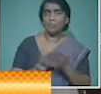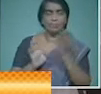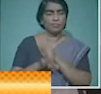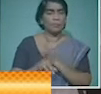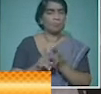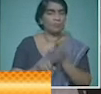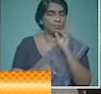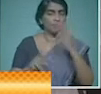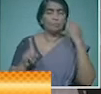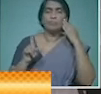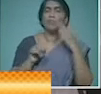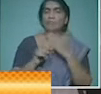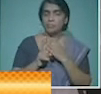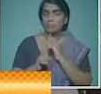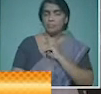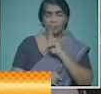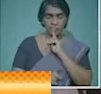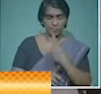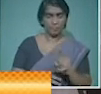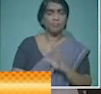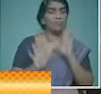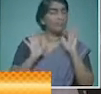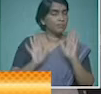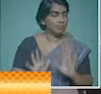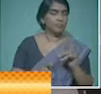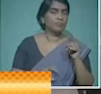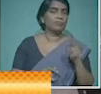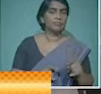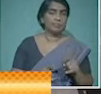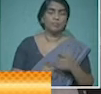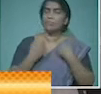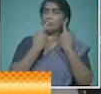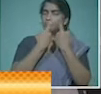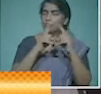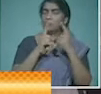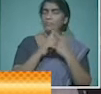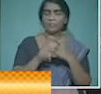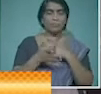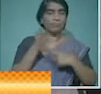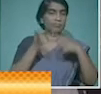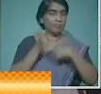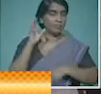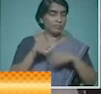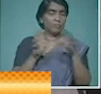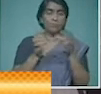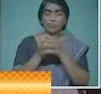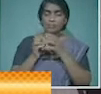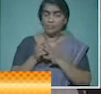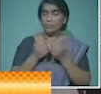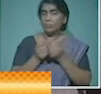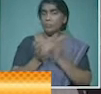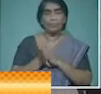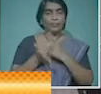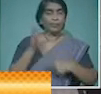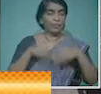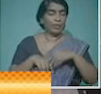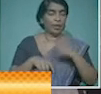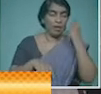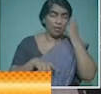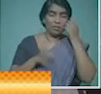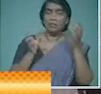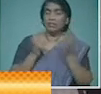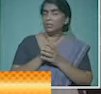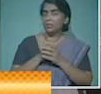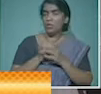கால் போன்ற அவயங்களை வெட்டி எடுக்க வேண்டிய நிலை ஏற்பட்டுள்ளது. இதன் காரணமாகவே அரசாங்கம் அவசரமாக அதிக வரிகளை